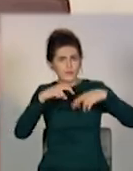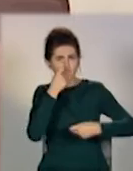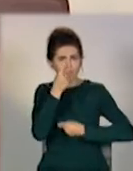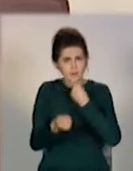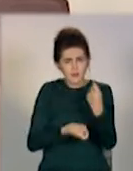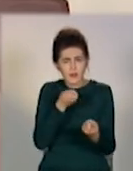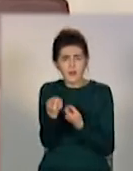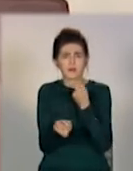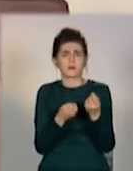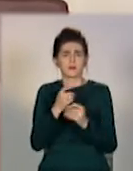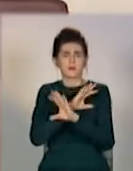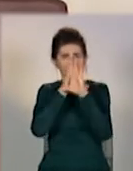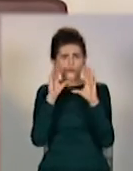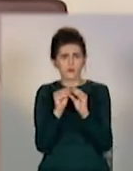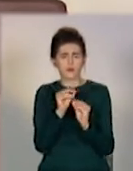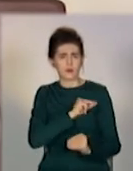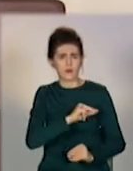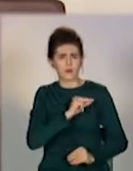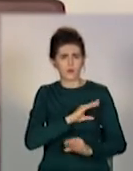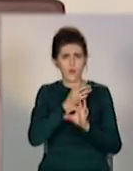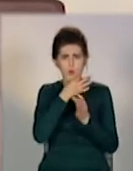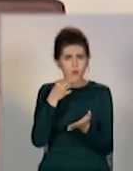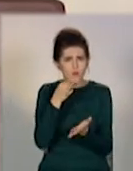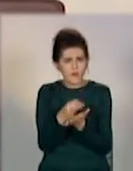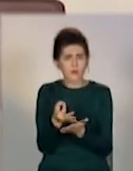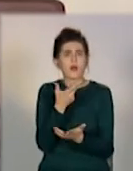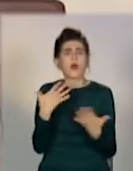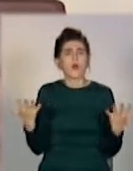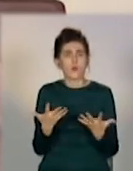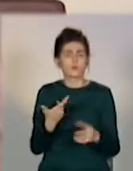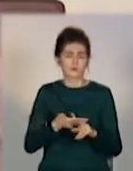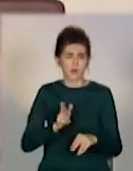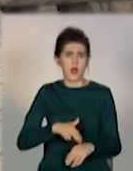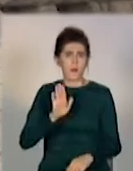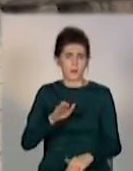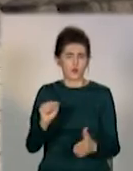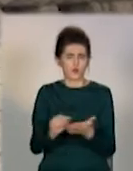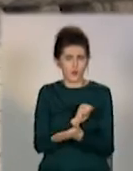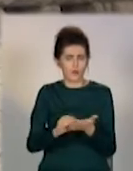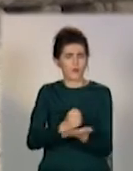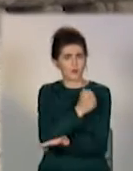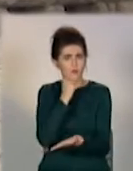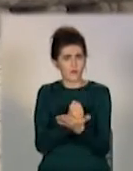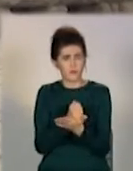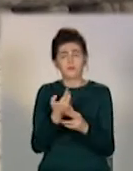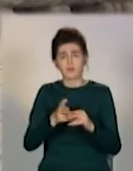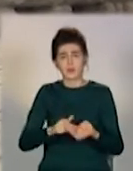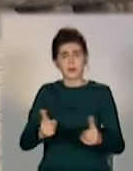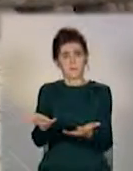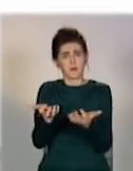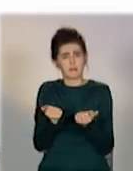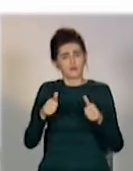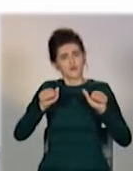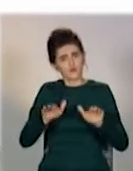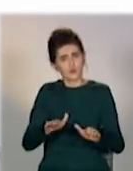і вже опрацювання тих результатів обстеження, і вже сам документ. У разі прийняття такого документа у місті